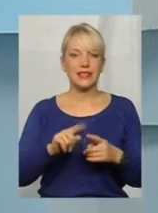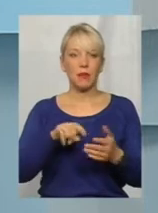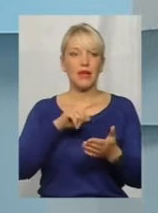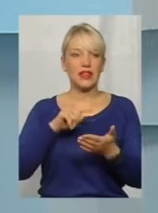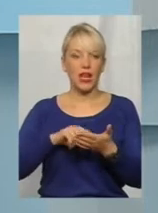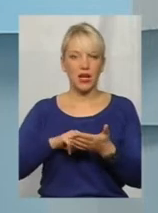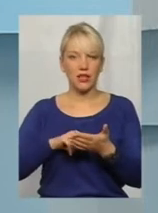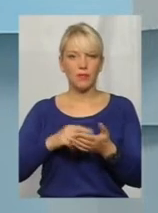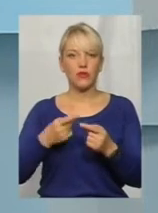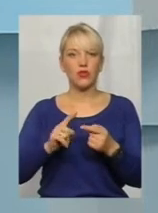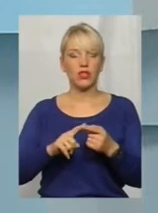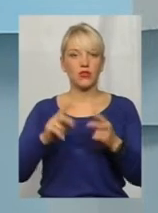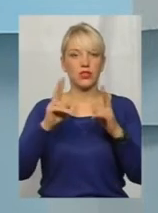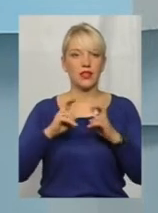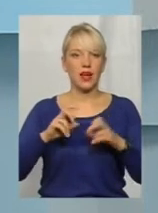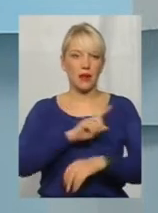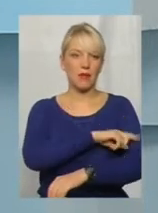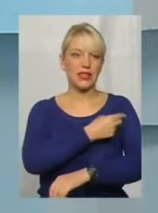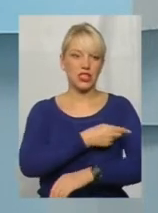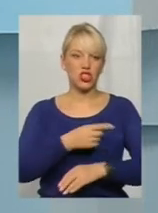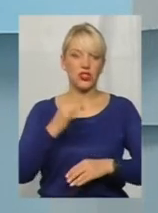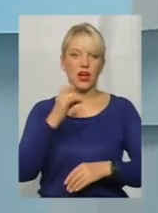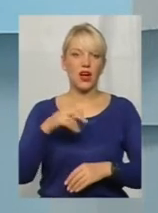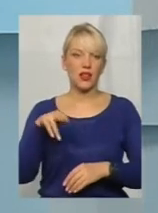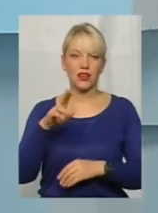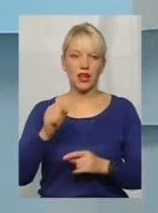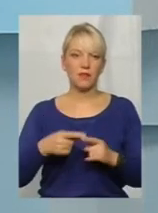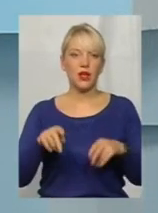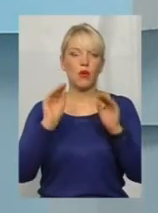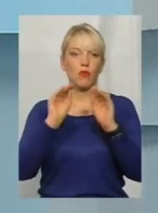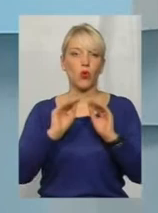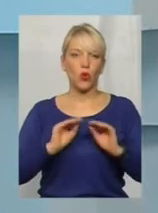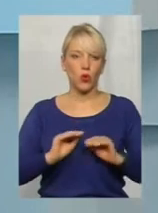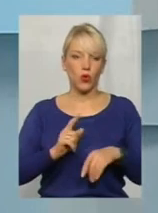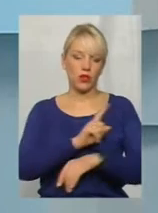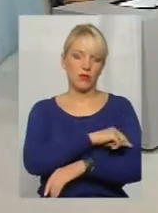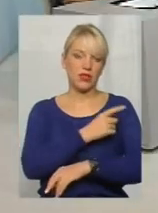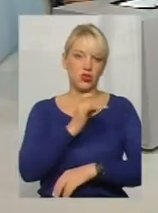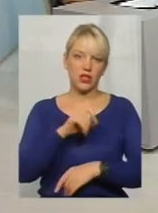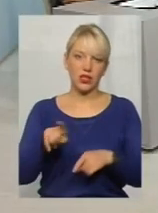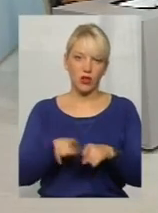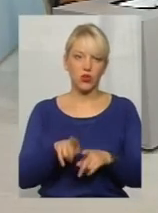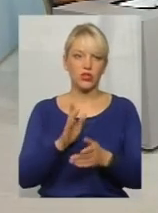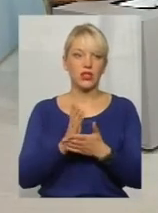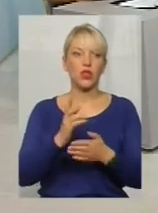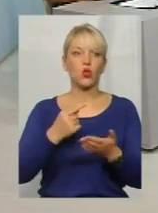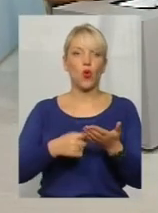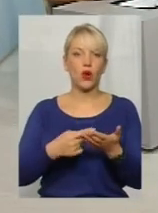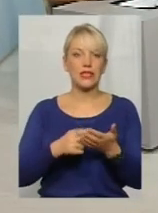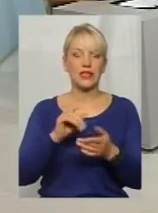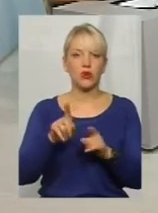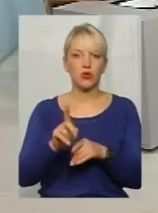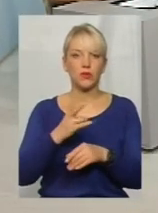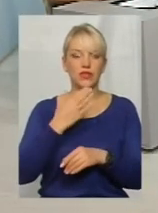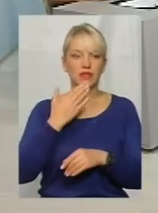розглядає перш за все медична рада. Протокол даної медичної ради є також доказом. Також може розглядати за зверненням особи, в